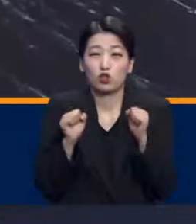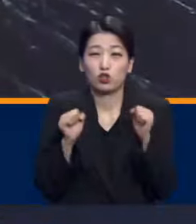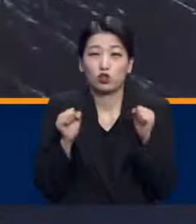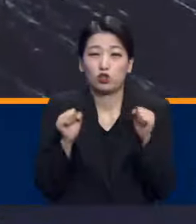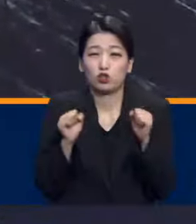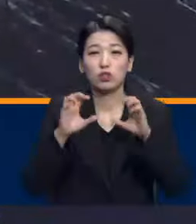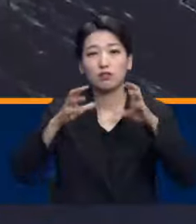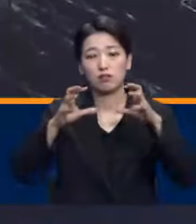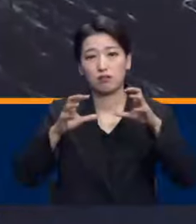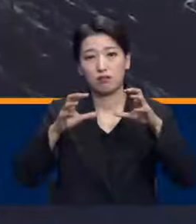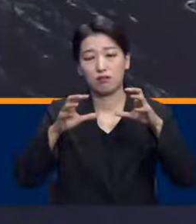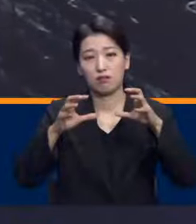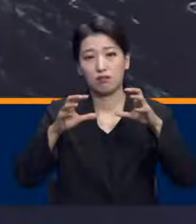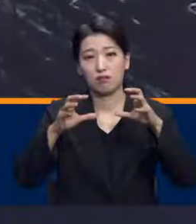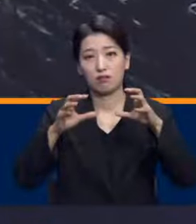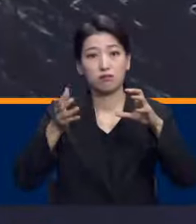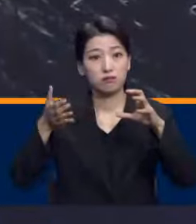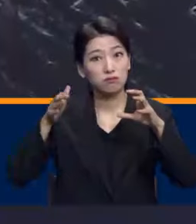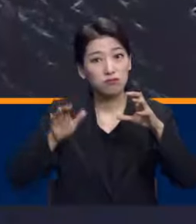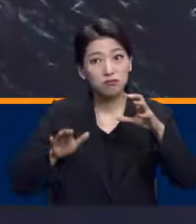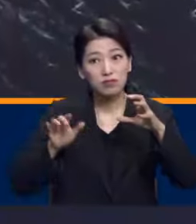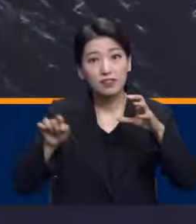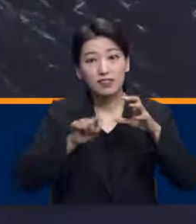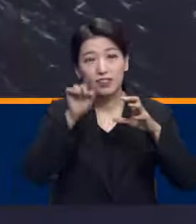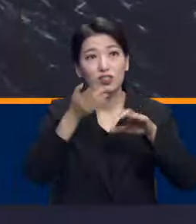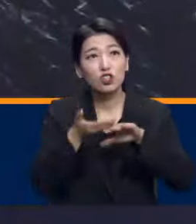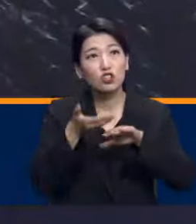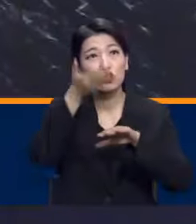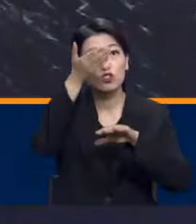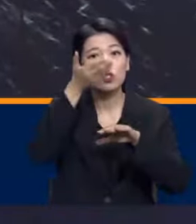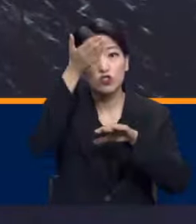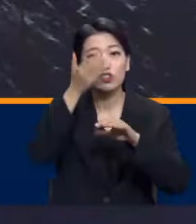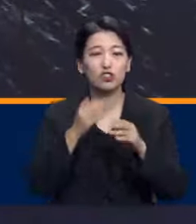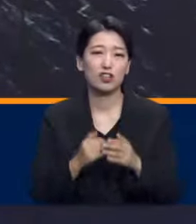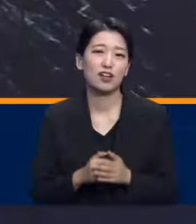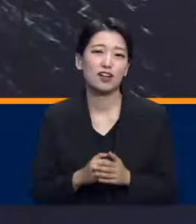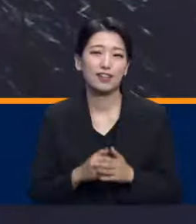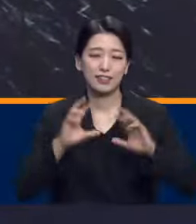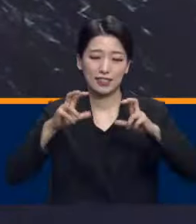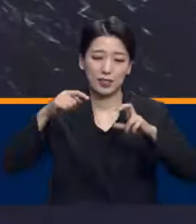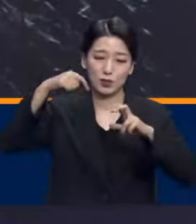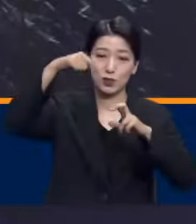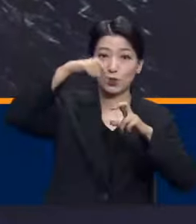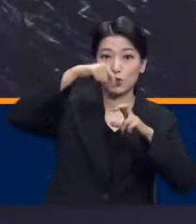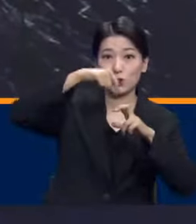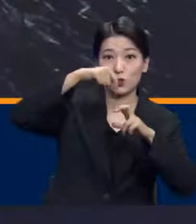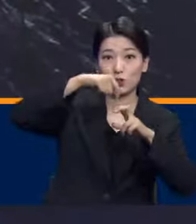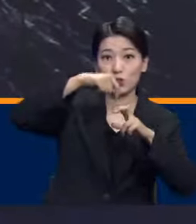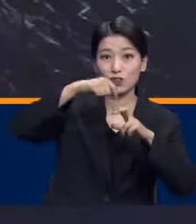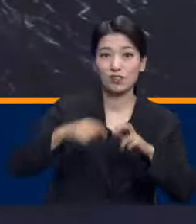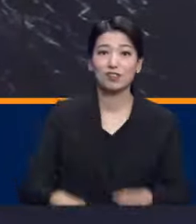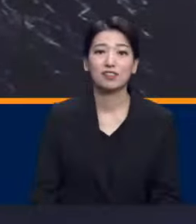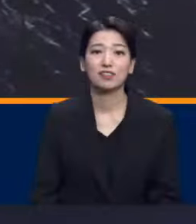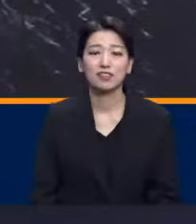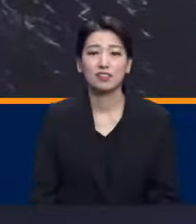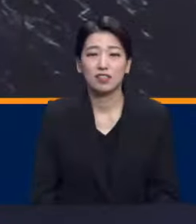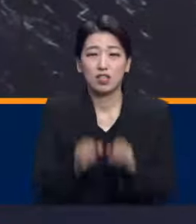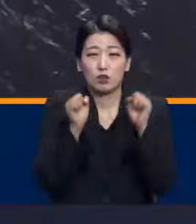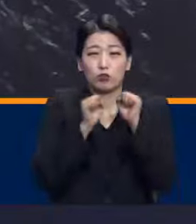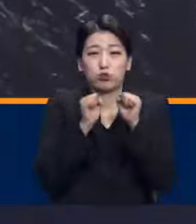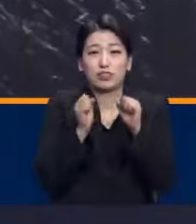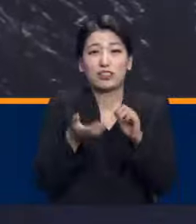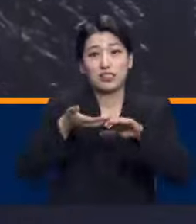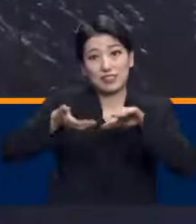곳이죠. 근데 특히나 여기는 노르웨이에서 북극으로 가는, 지나가는 곳이라고 합니다. 그래서 원래는 여기가 다, 여기 뒤에는